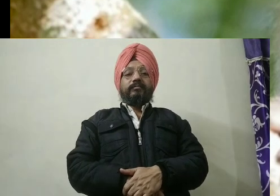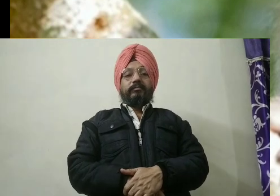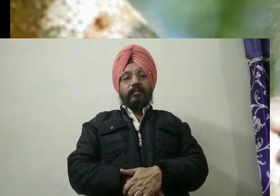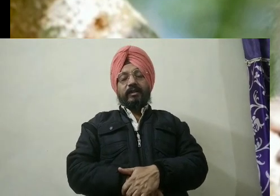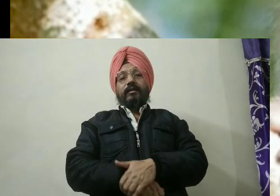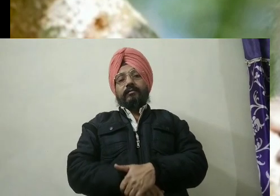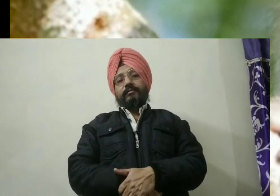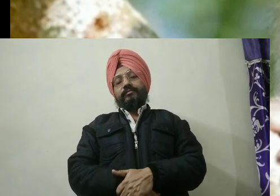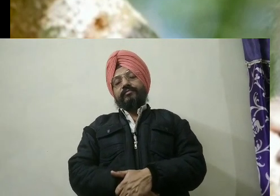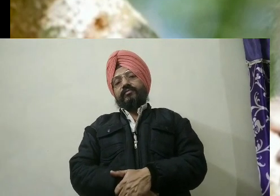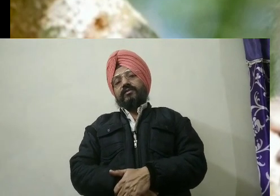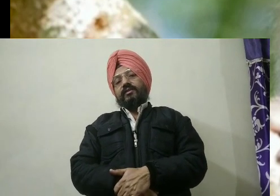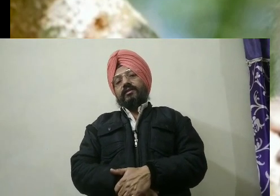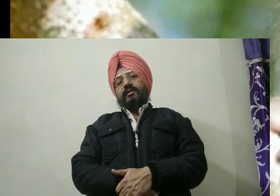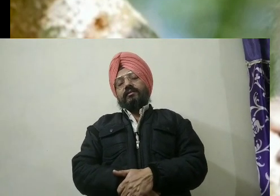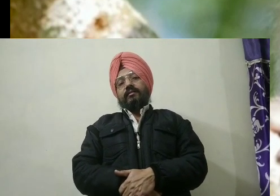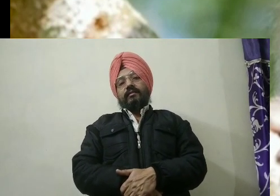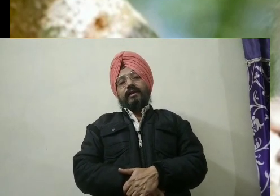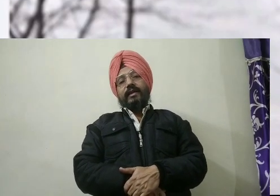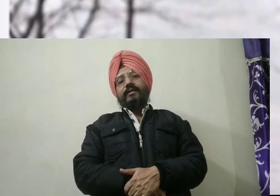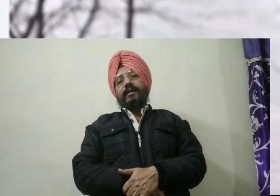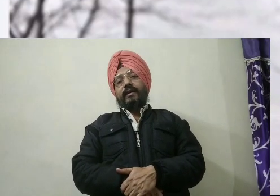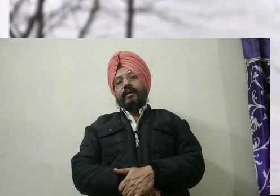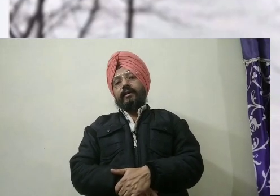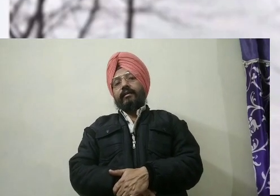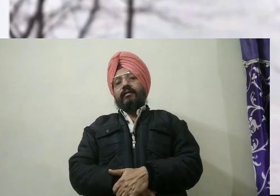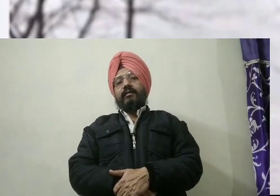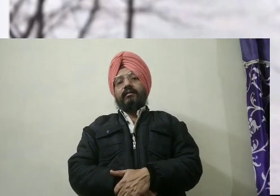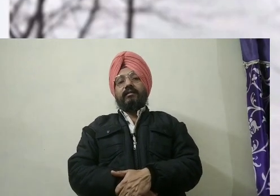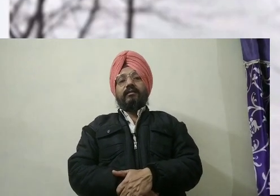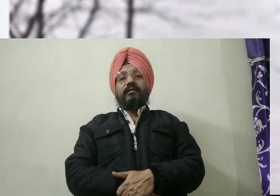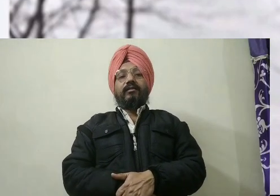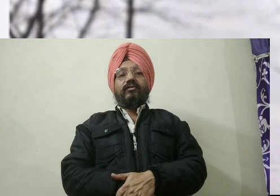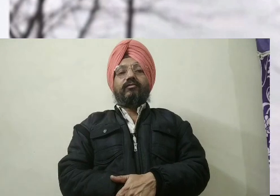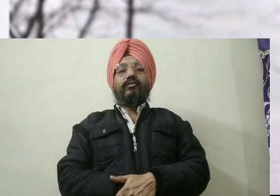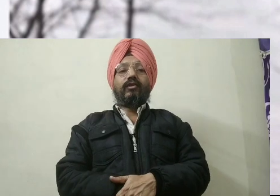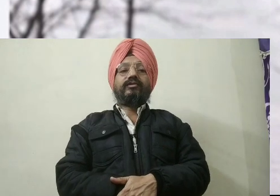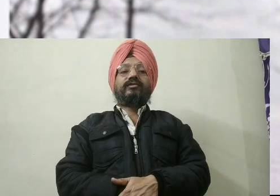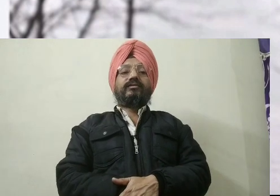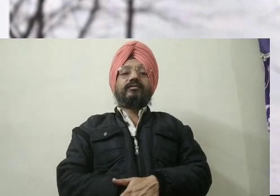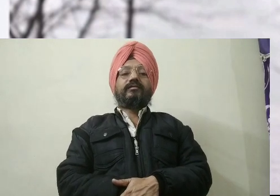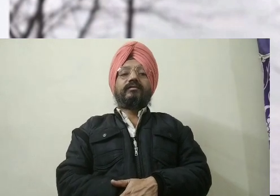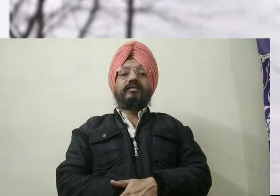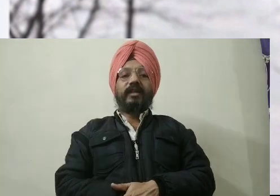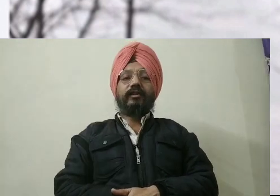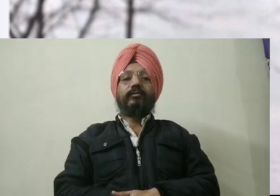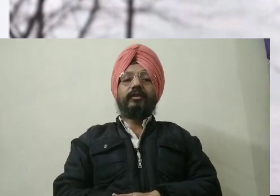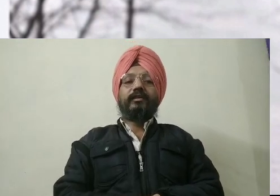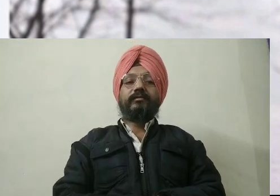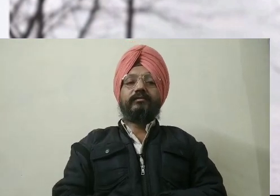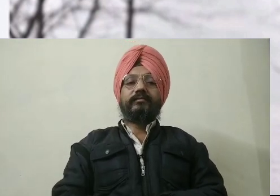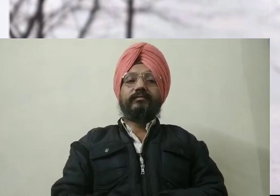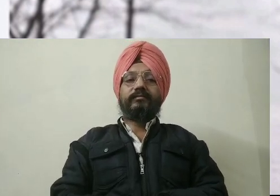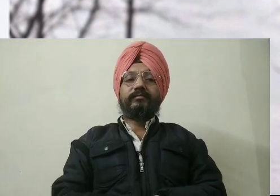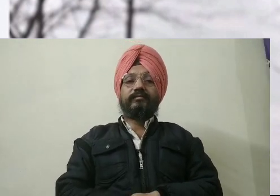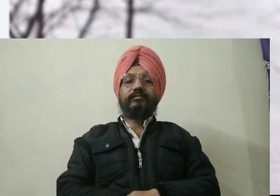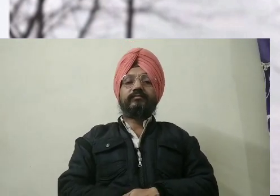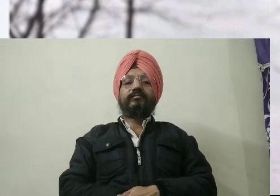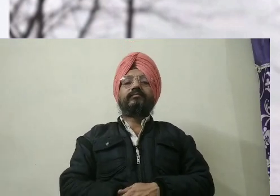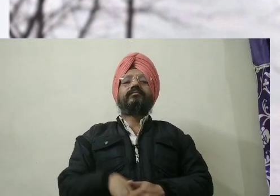बंदर नेक्स्ट है फोक्स यानि लोंबडी